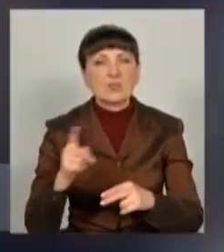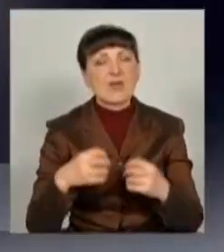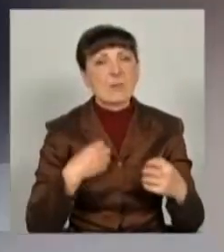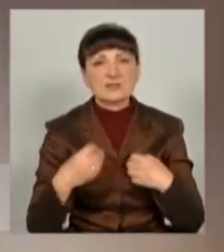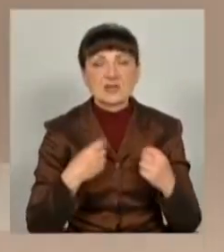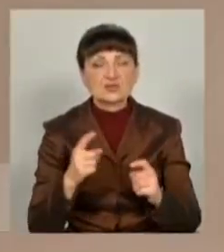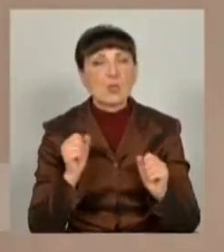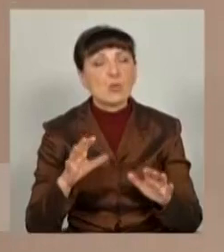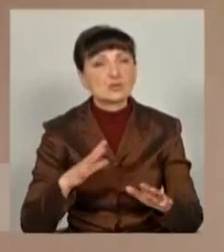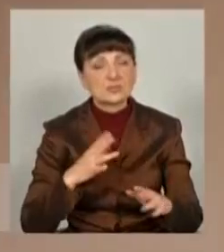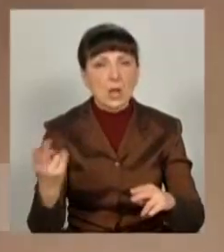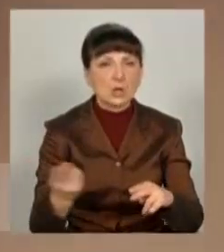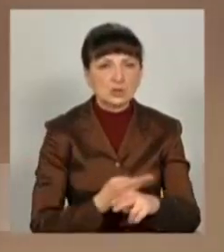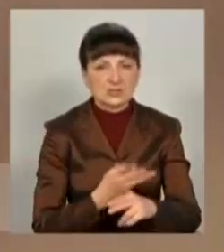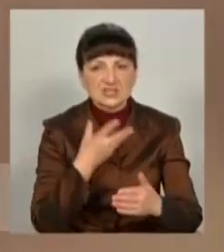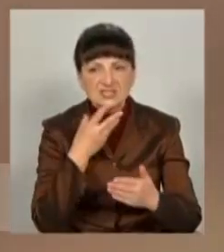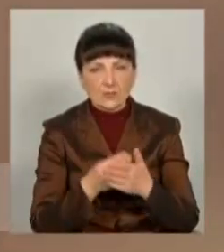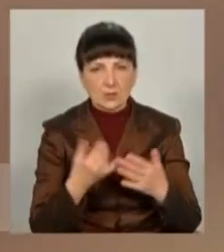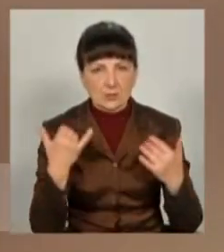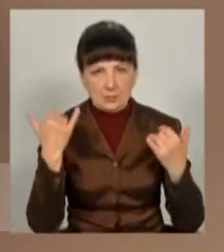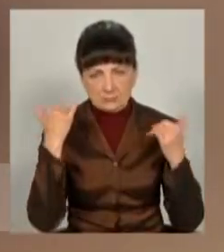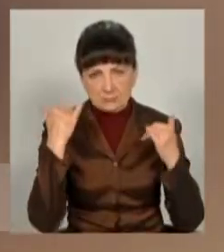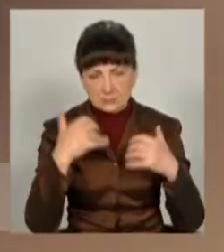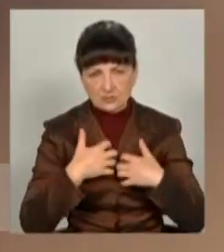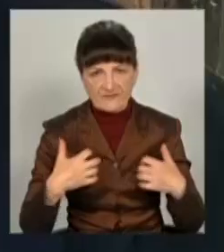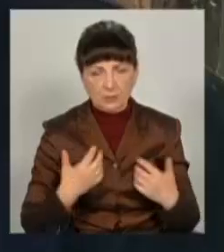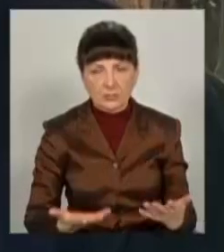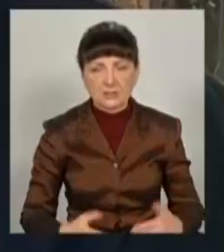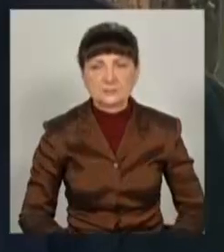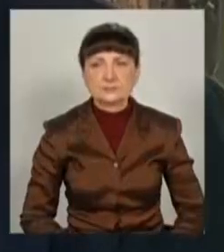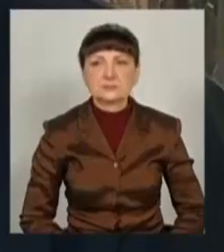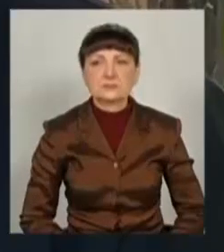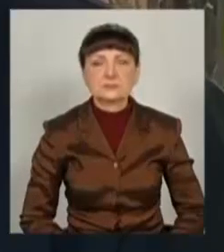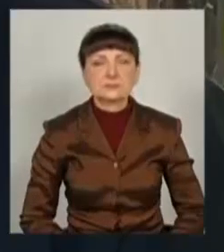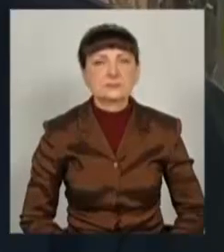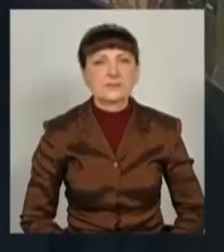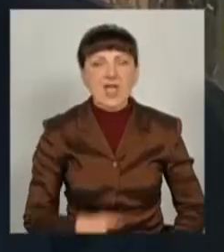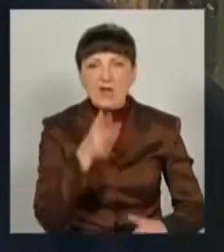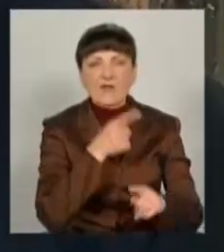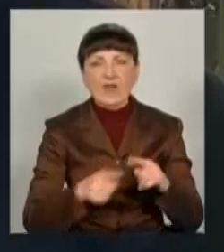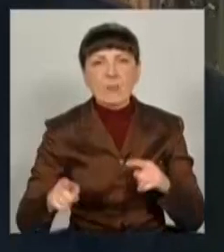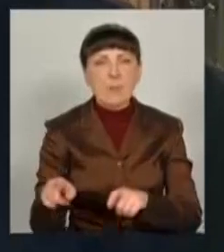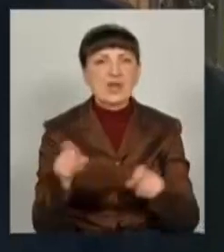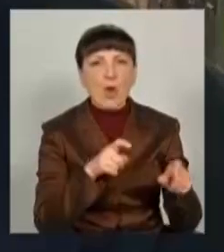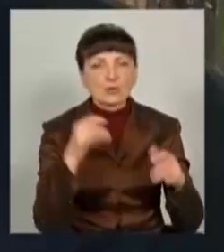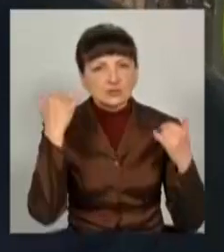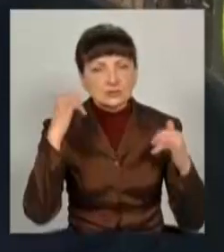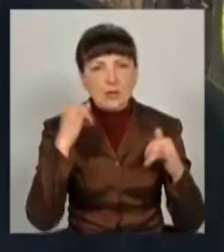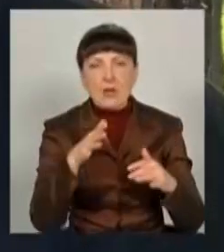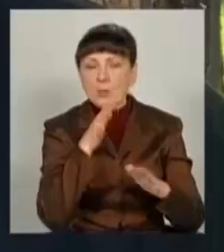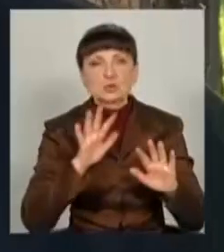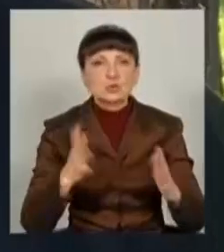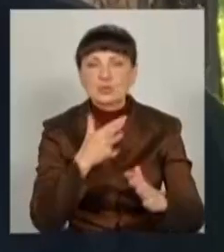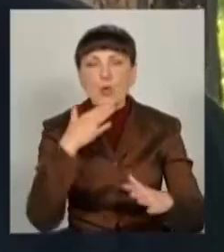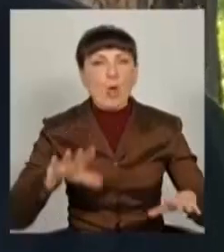опасаются что могут лишиться своего скота во времена перегона скота были случаи когда